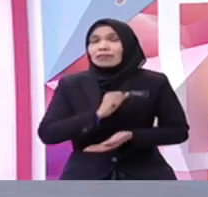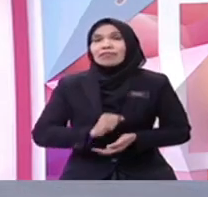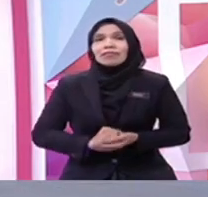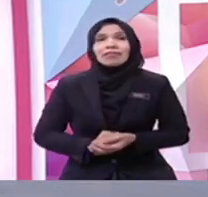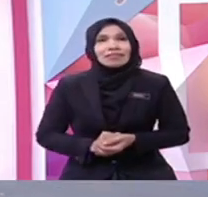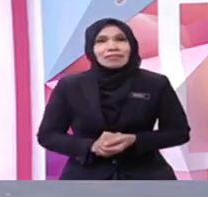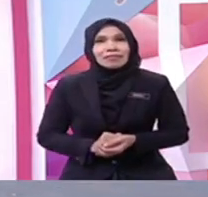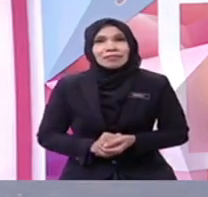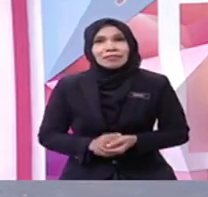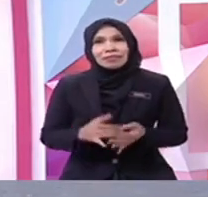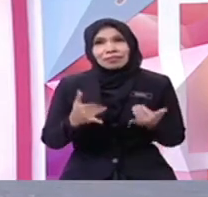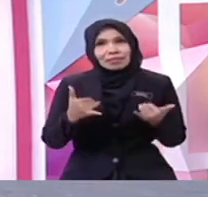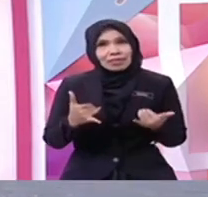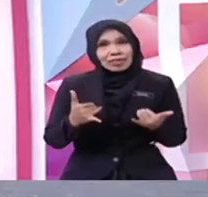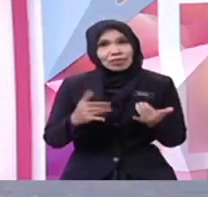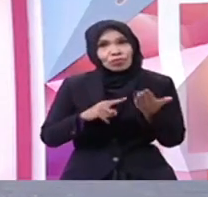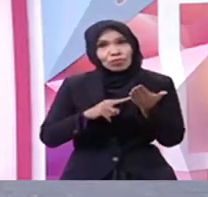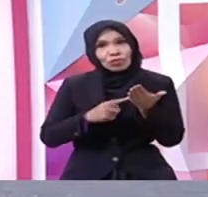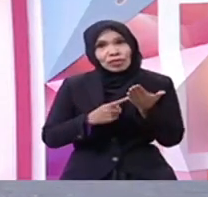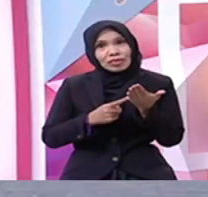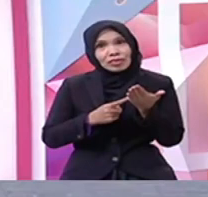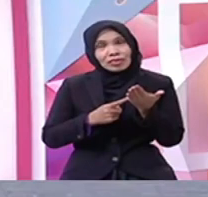Oke sekarang kita